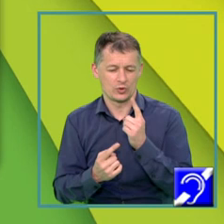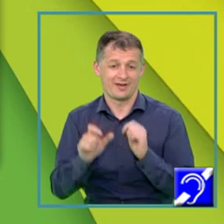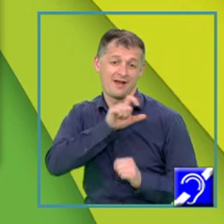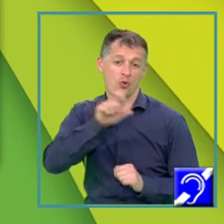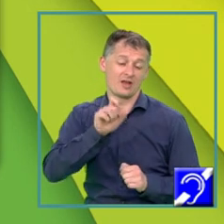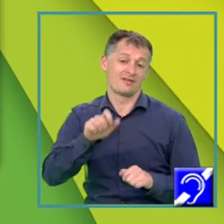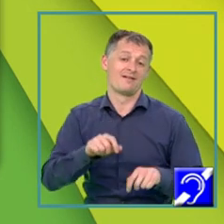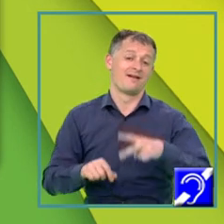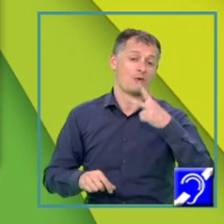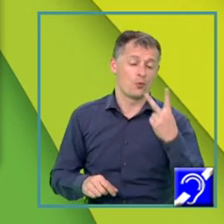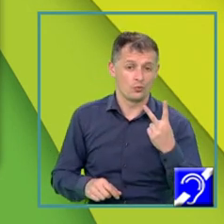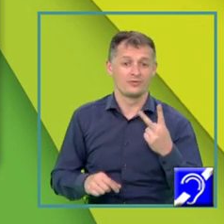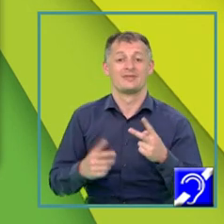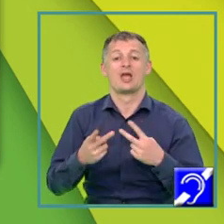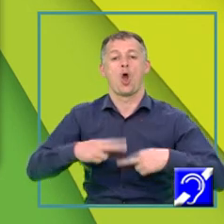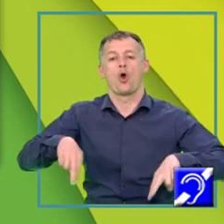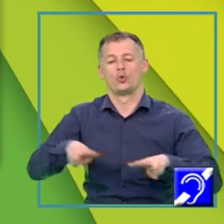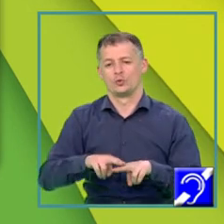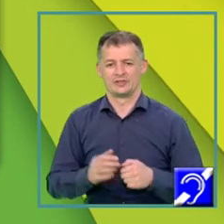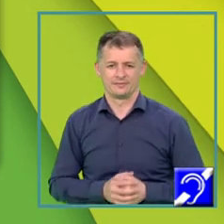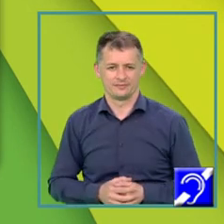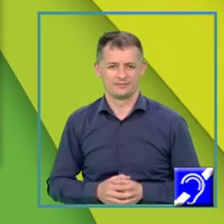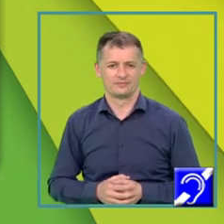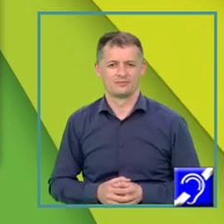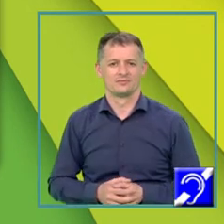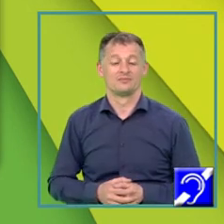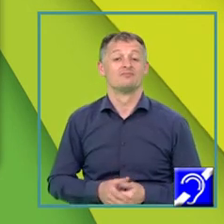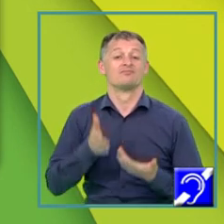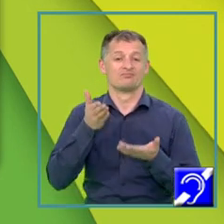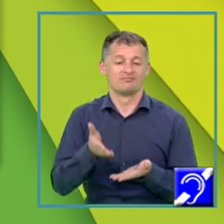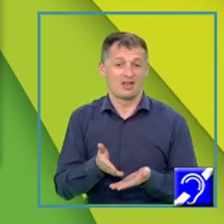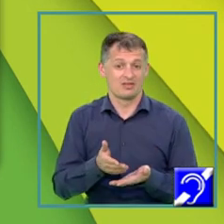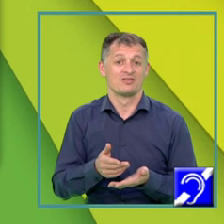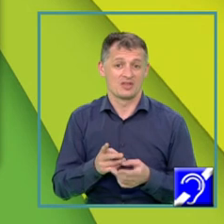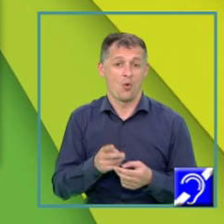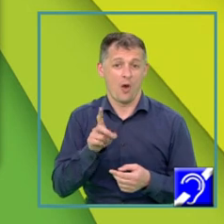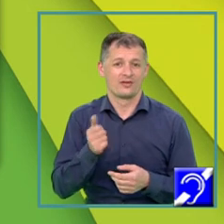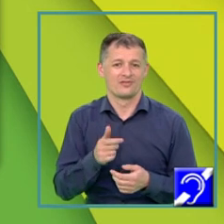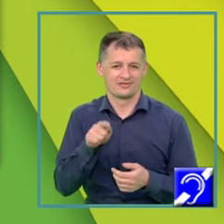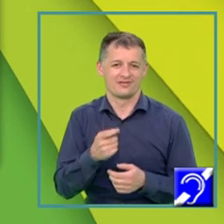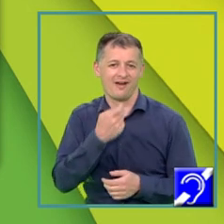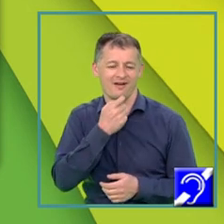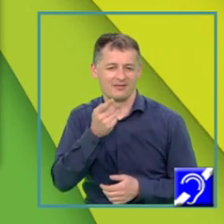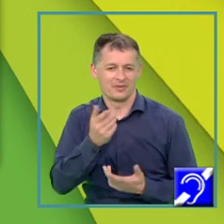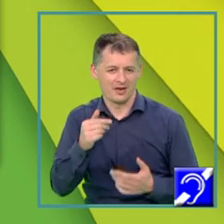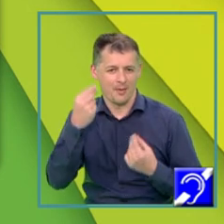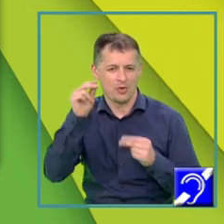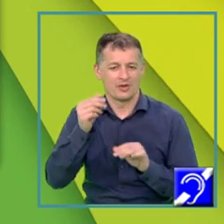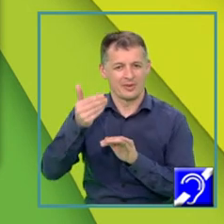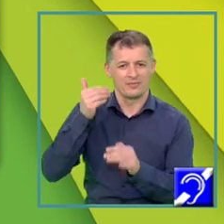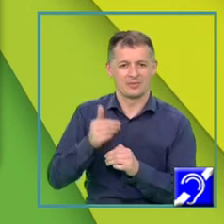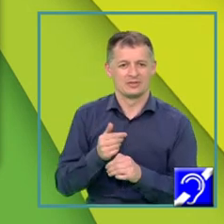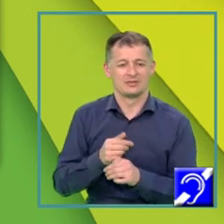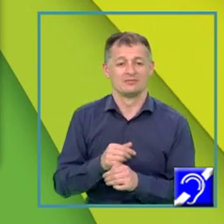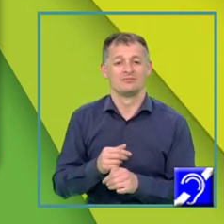cauzalitate, cel puțin unul de concluzie. De ce este adevărat? Deoarece în acești ani, anii pe care i-am dat mai sus, se confruntă